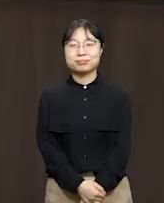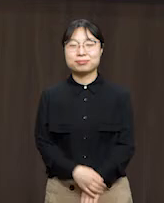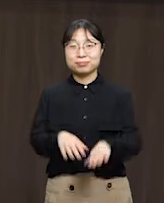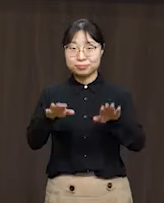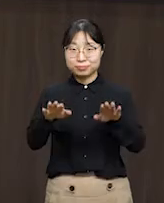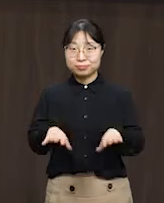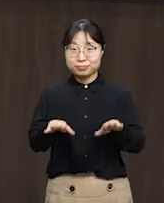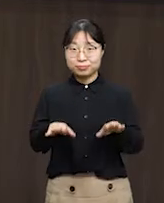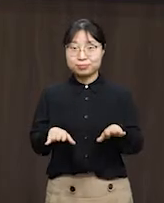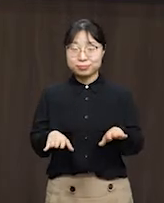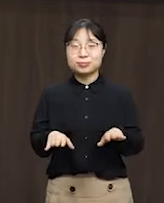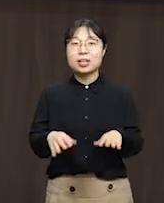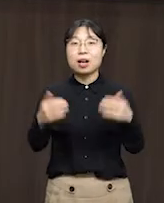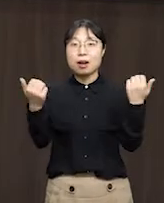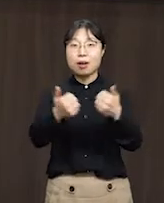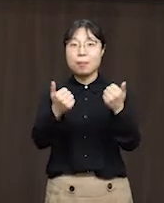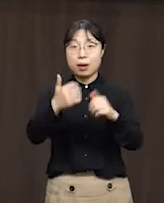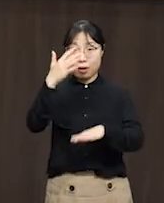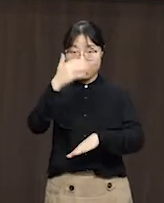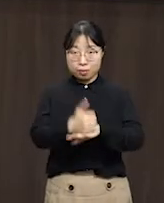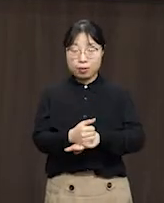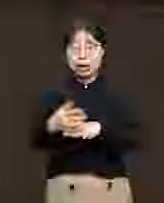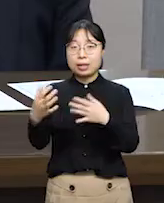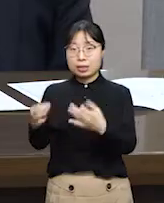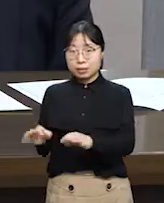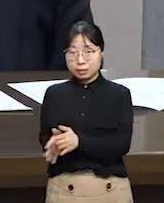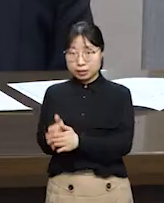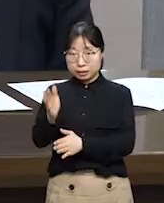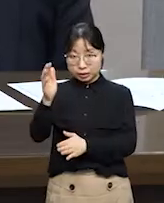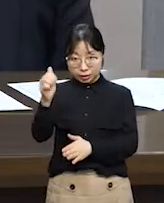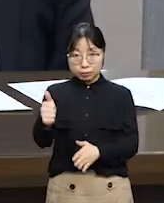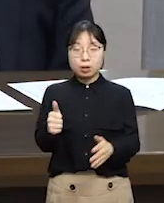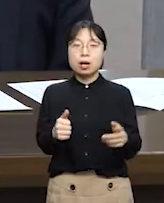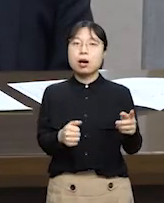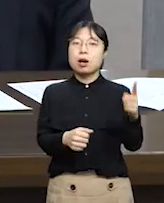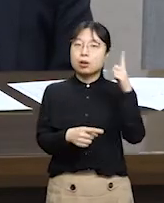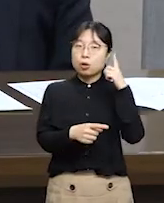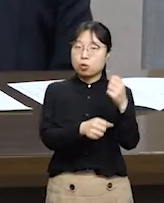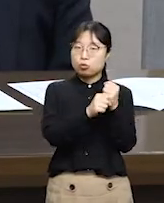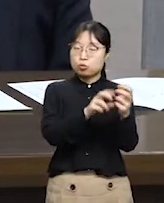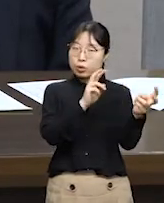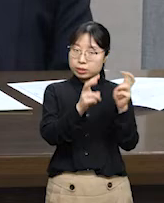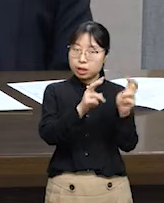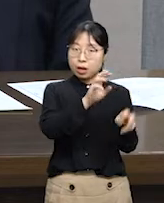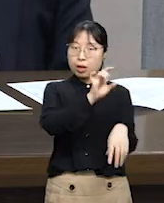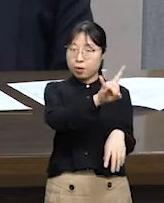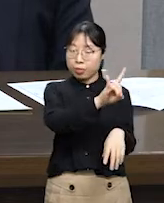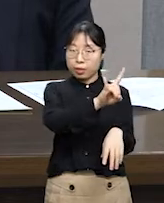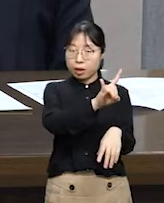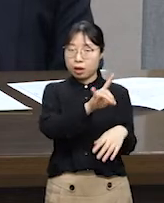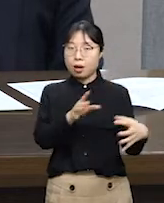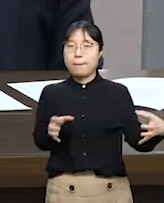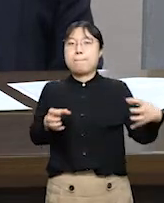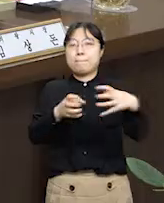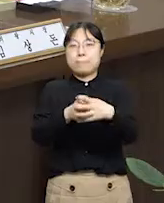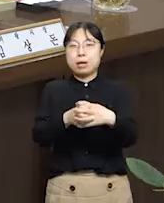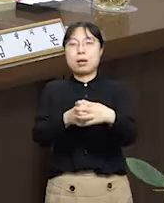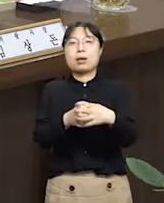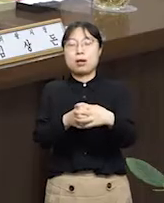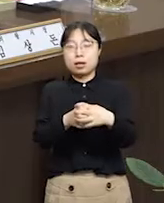이날 협약을 통해 의왕시는 관내 첨단 철도 분야 연구 생산 기업인 현대 로템의 적극적 지원에